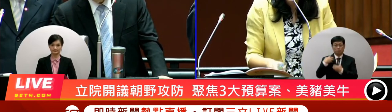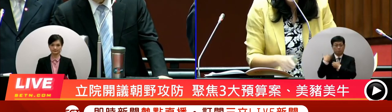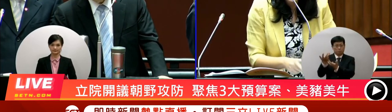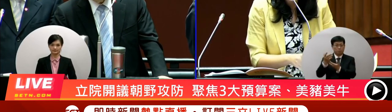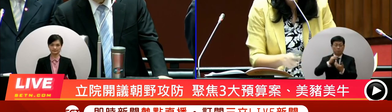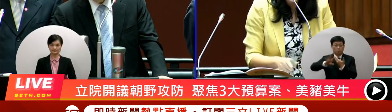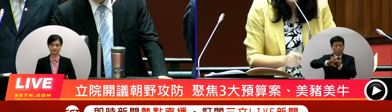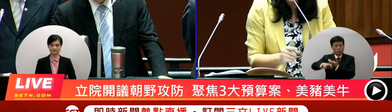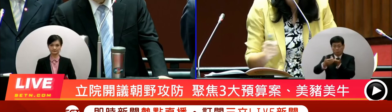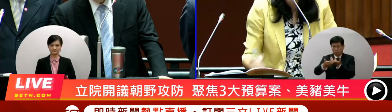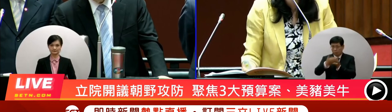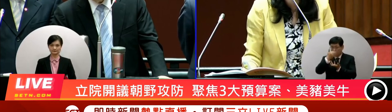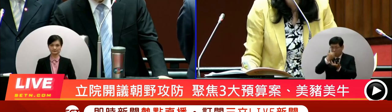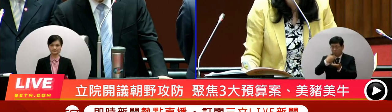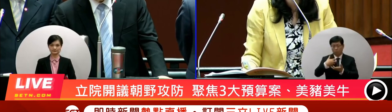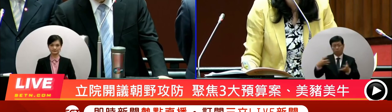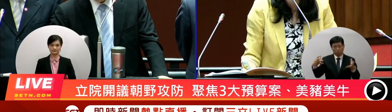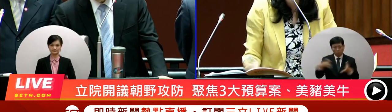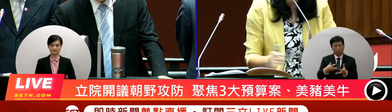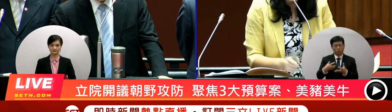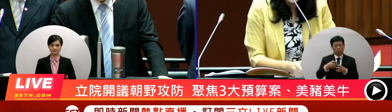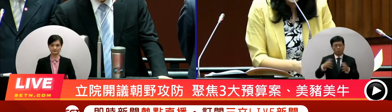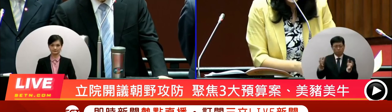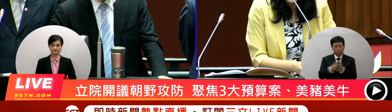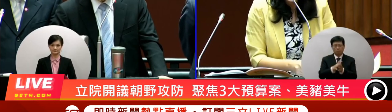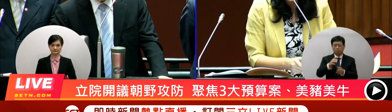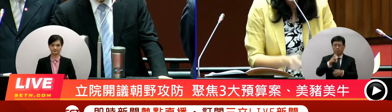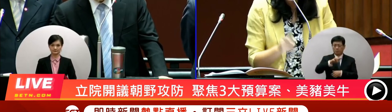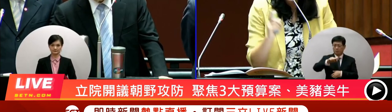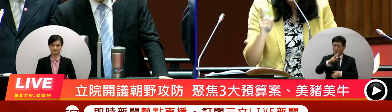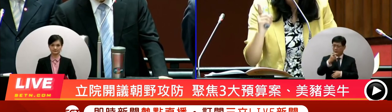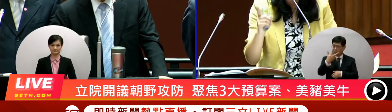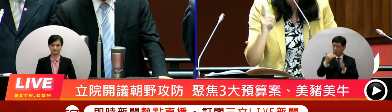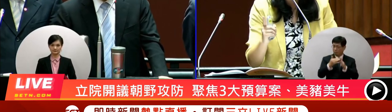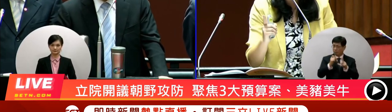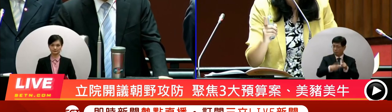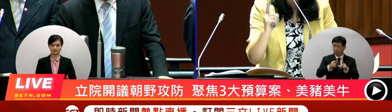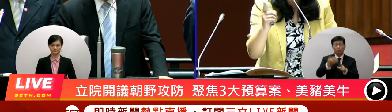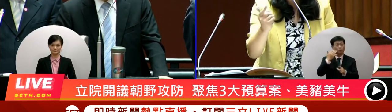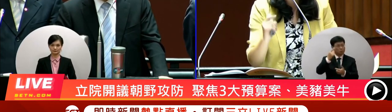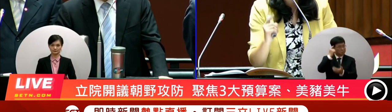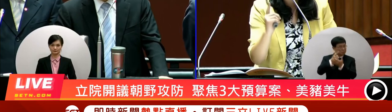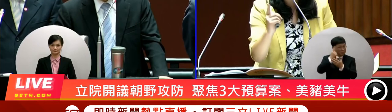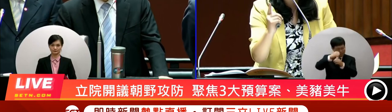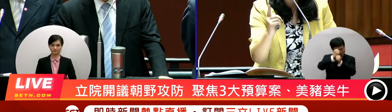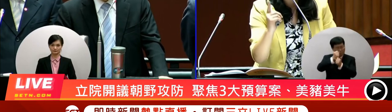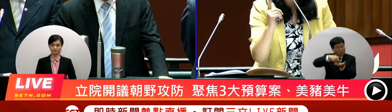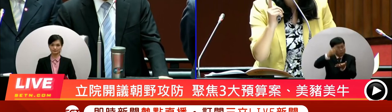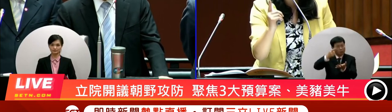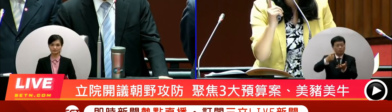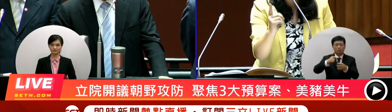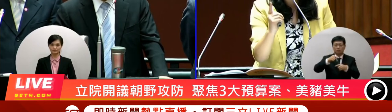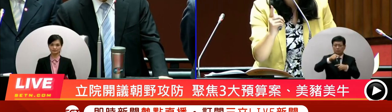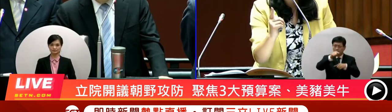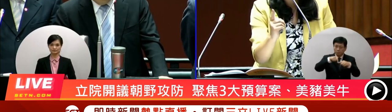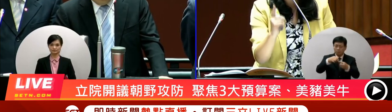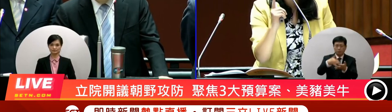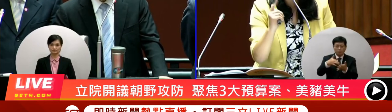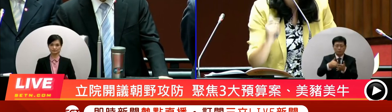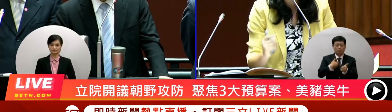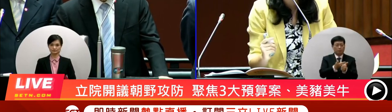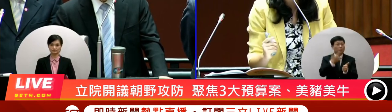午餐团膳总共加起来8127家，再加上呢，如果我们每天一宴呢，我先用最频繁的、最让家长安心